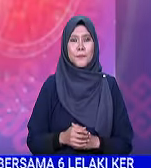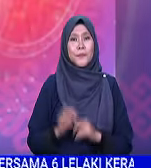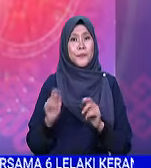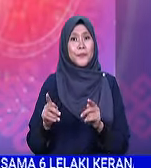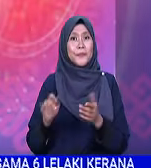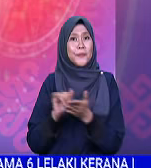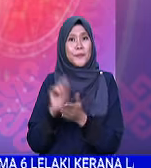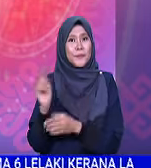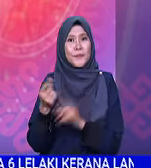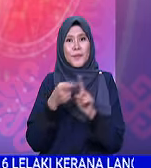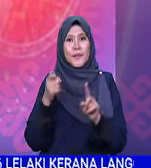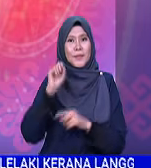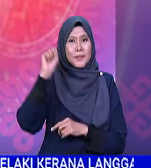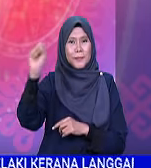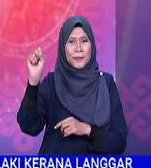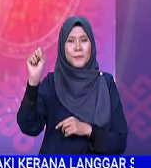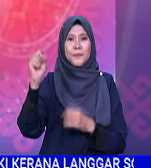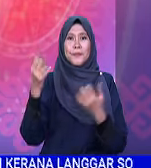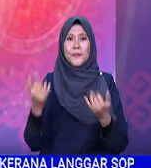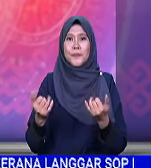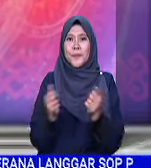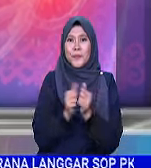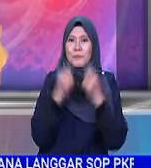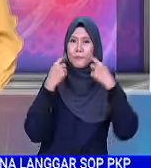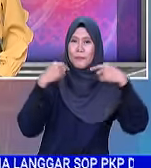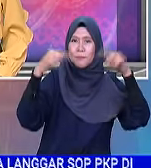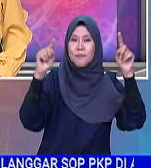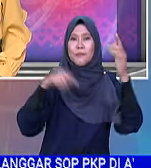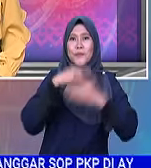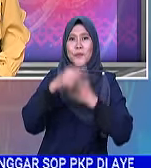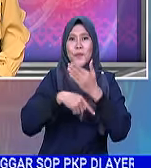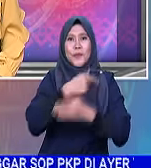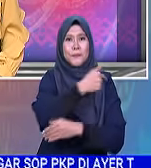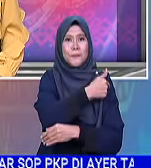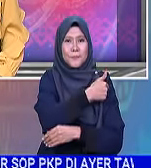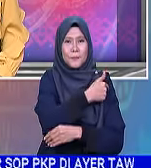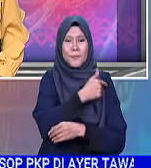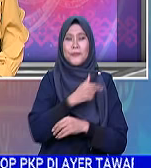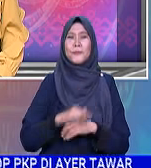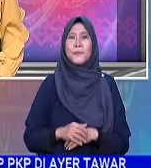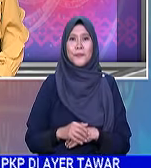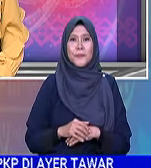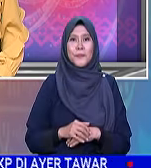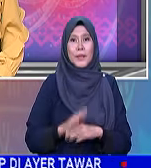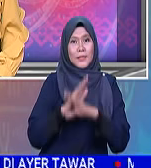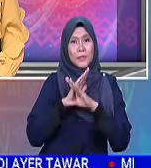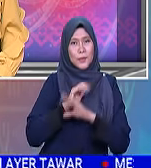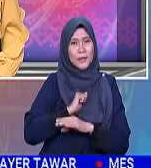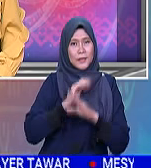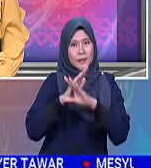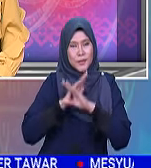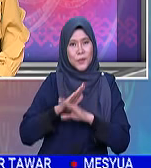Baik, sekian berita dari negeri di bawah bayu. Bersama jayakan program imunisasi COVID-19 kebangsaan. Lindung